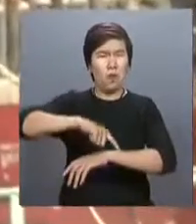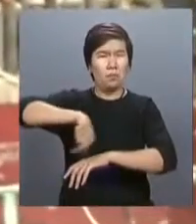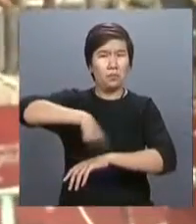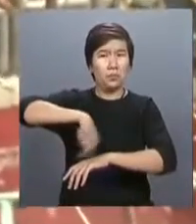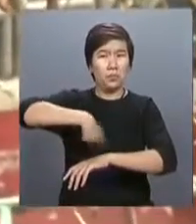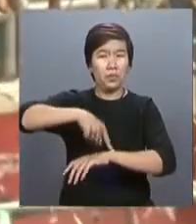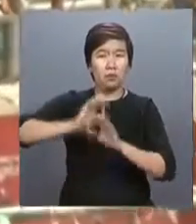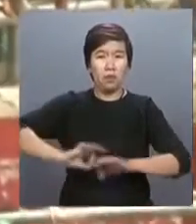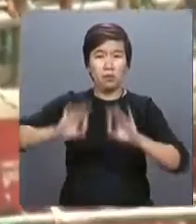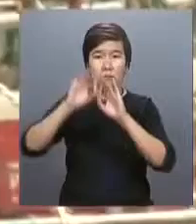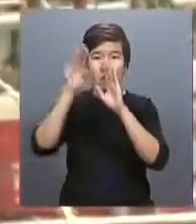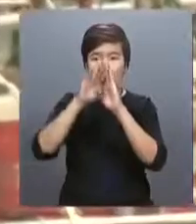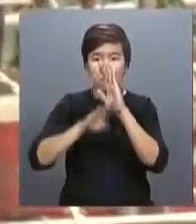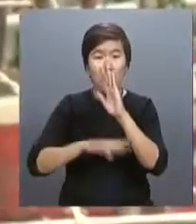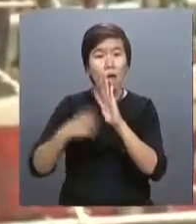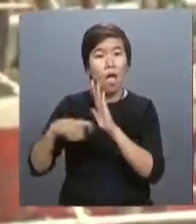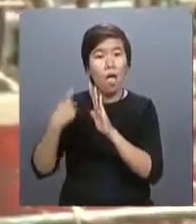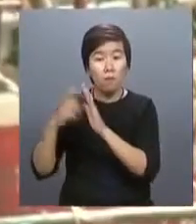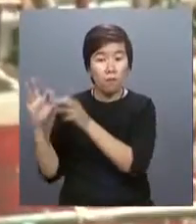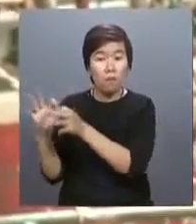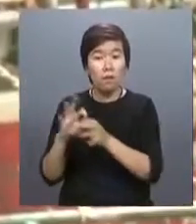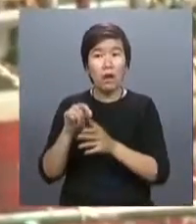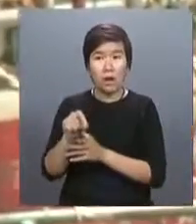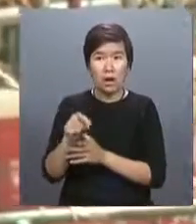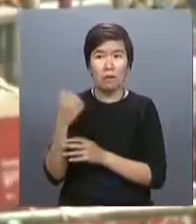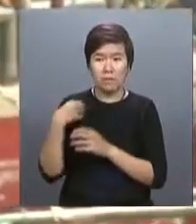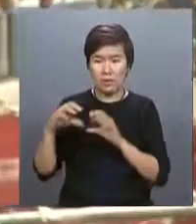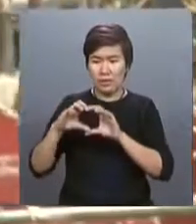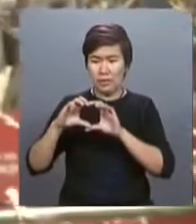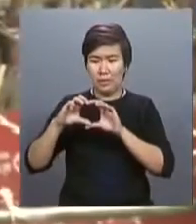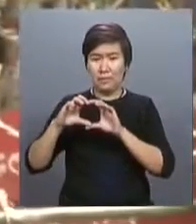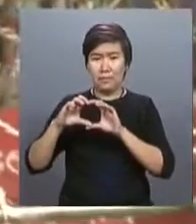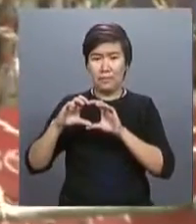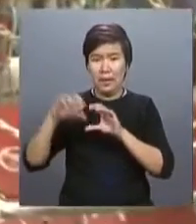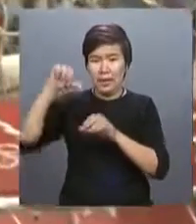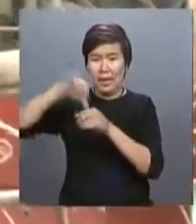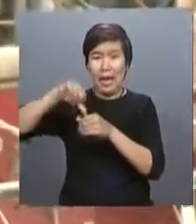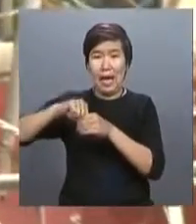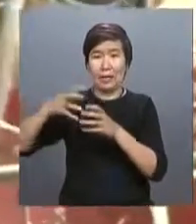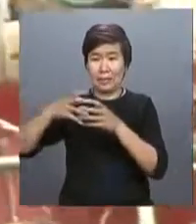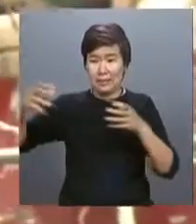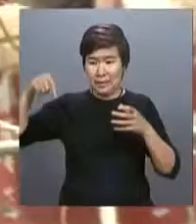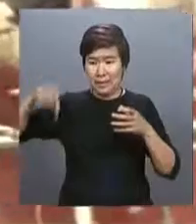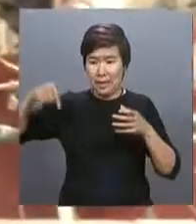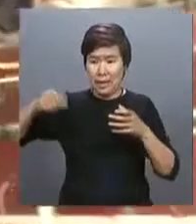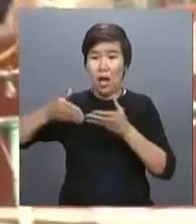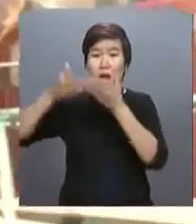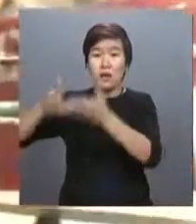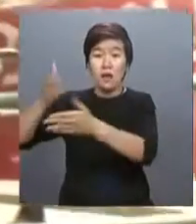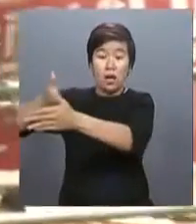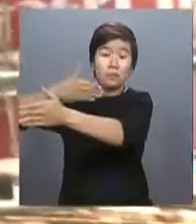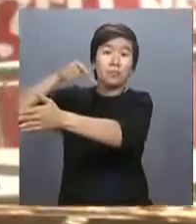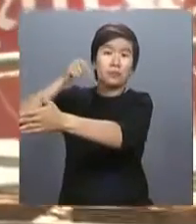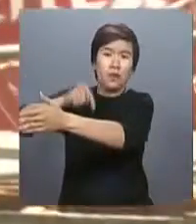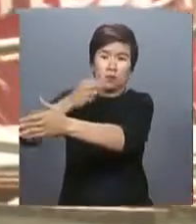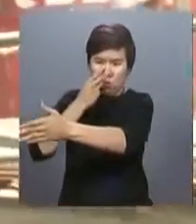านก็ต้องดูค่ะว่าสาเหตุที่เกิดขึ้นนะคะตรงบริเวณถังก๊าซซึ่งอยู่ด้านท้ายของเรือโดยสารนั้นนะคะเกิดจากอะไรค่ะแต่ว่าจากการให้ข้อมูล